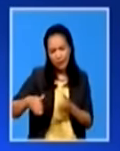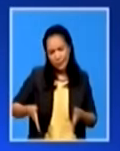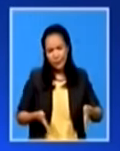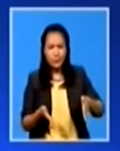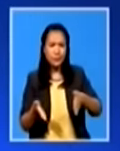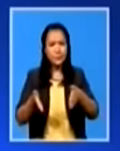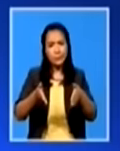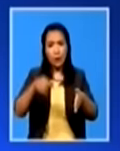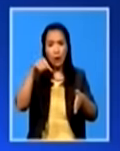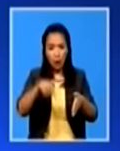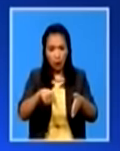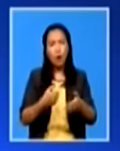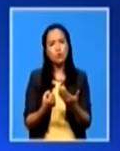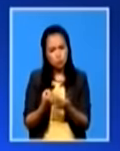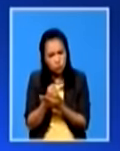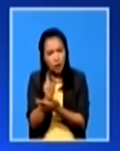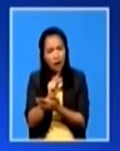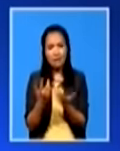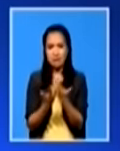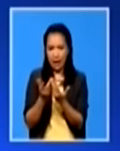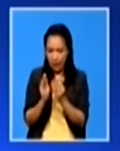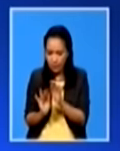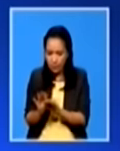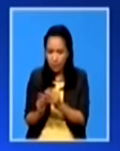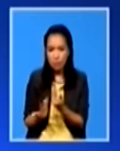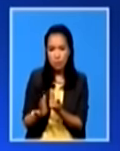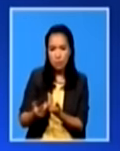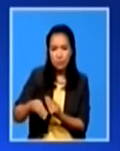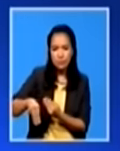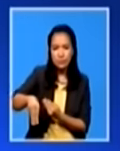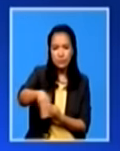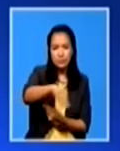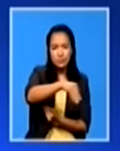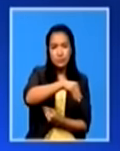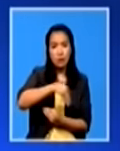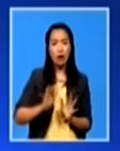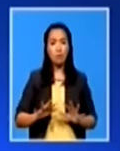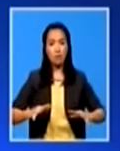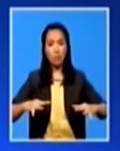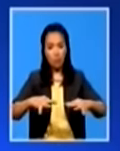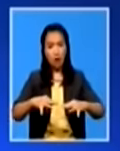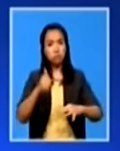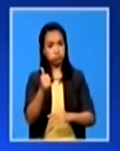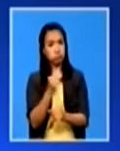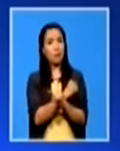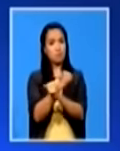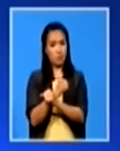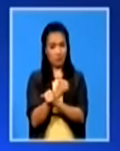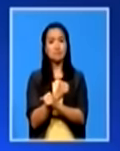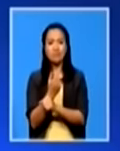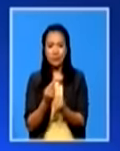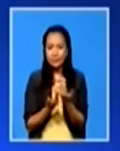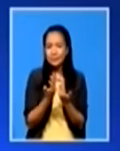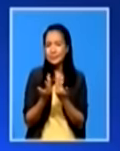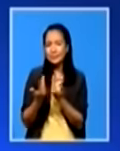ต่างๆที่ขุดลอกขึ้นมานั้นได้ช่วยกันปลูกหญ้าคลุมดินบริเวณตลิ่งริมคลองไปด้วย ขณะที่หญ้าแฝกที่เราปลูกไว้นั้นยังเจริญเติบโ